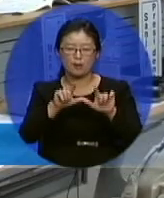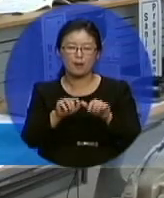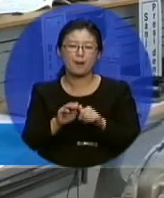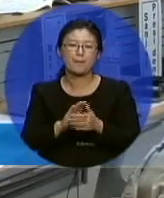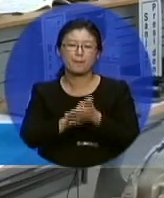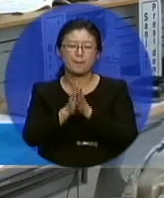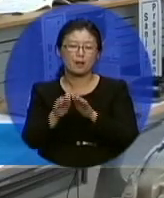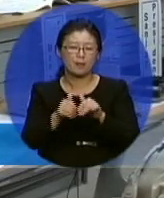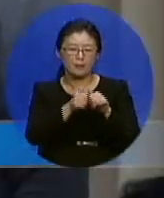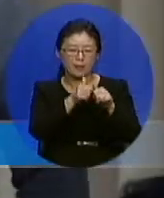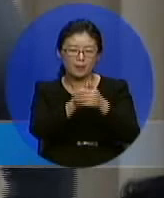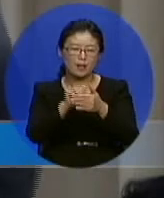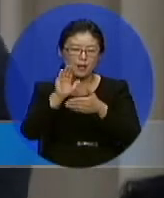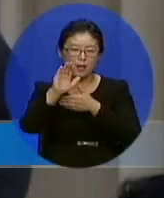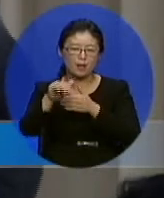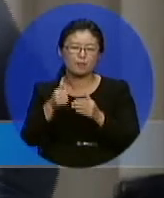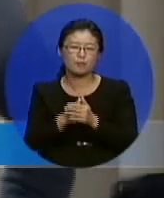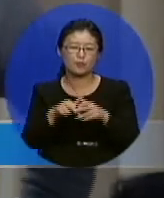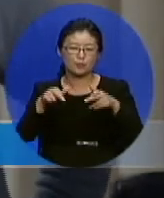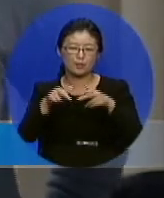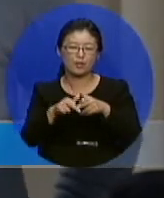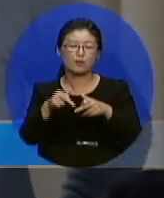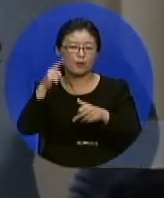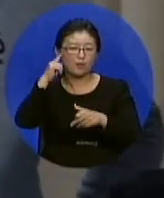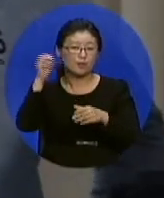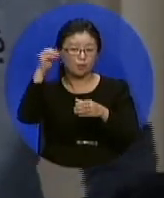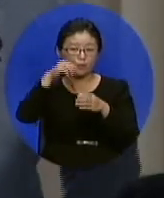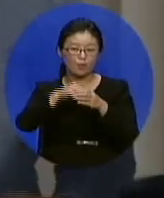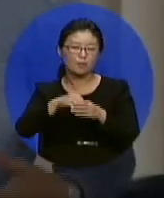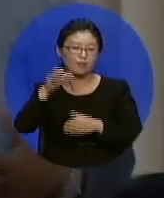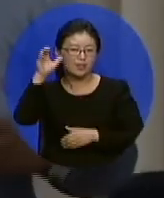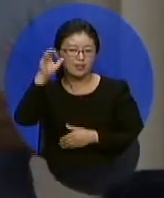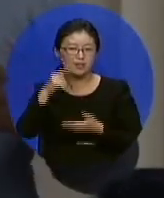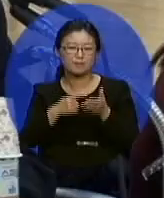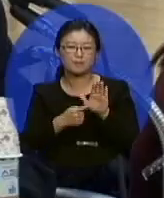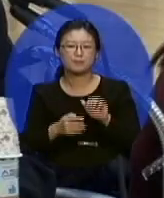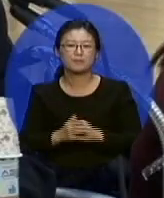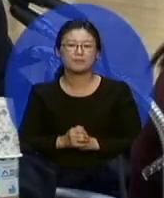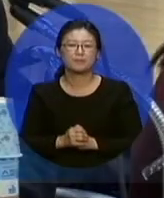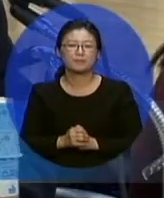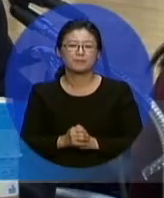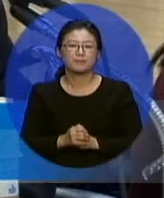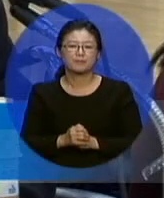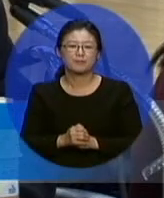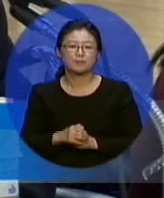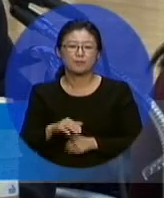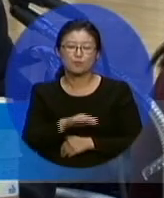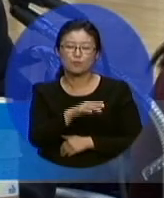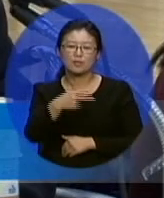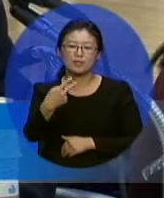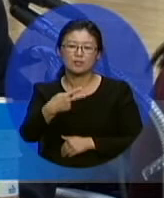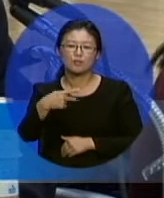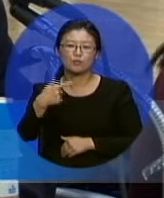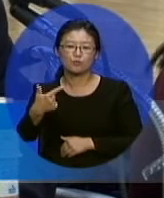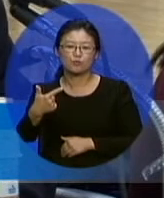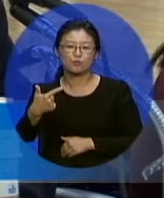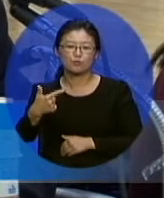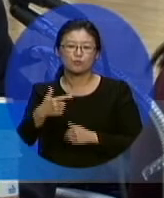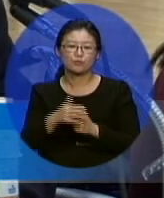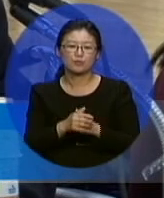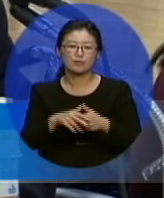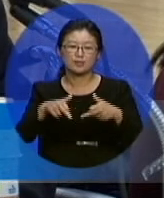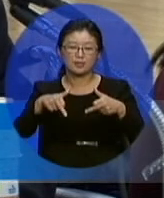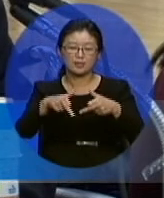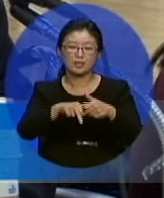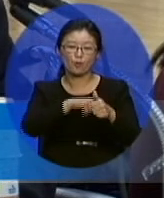향후 개발 목표에 장애 관점이 포함될 수 있을 것이라는 기대를 나타냈습니다. 특히 우리가 2006년도에